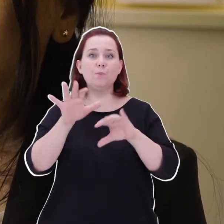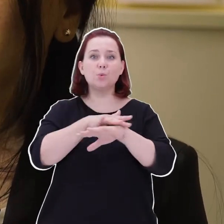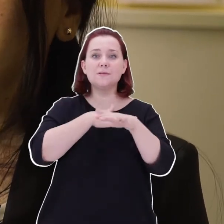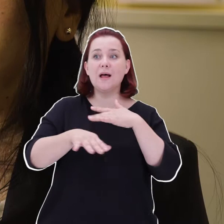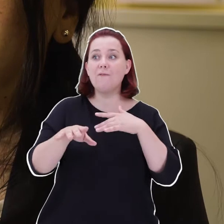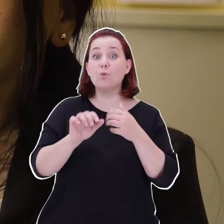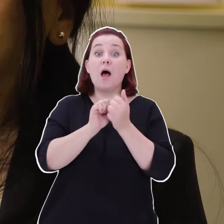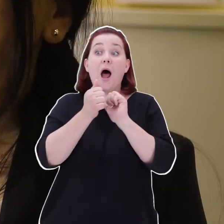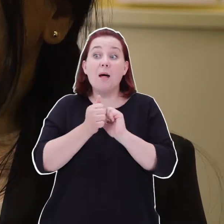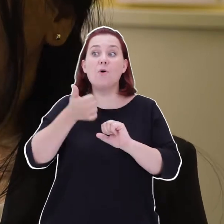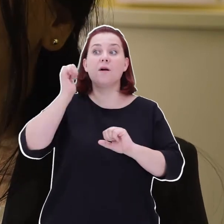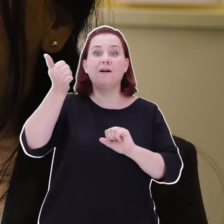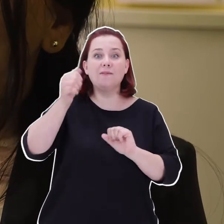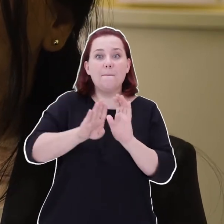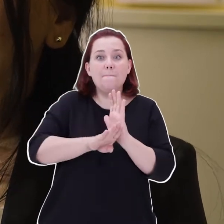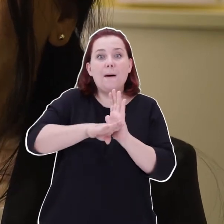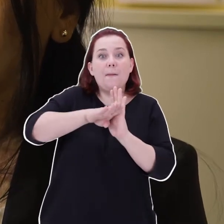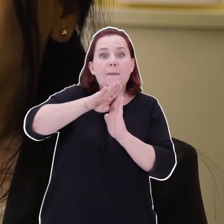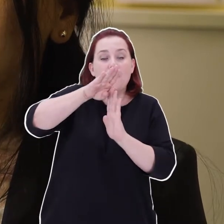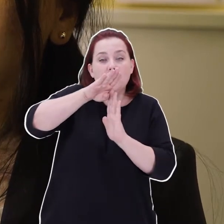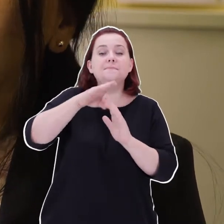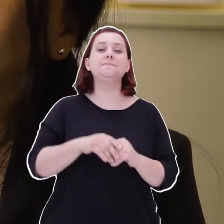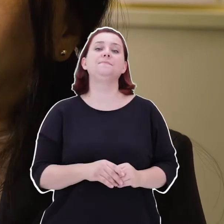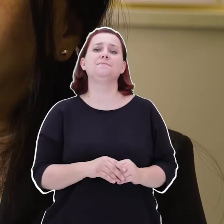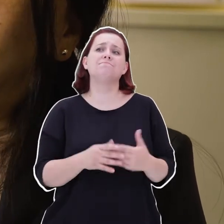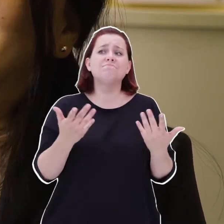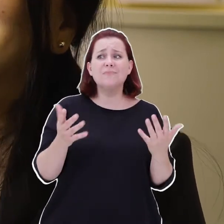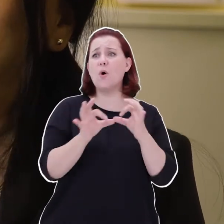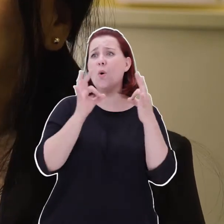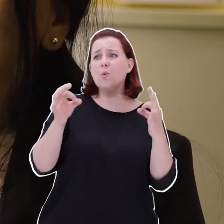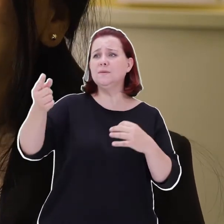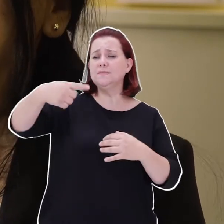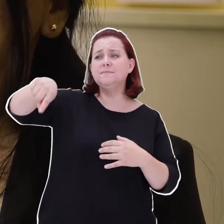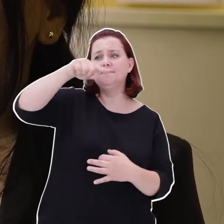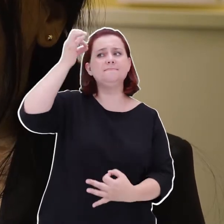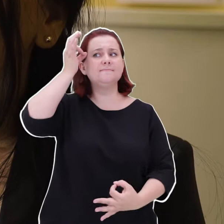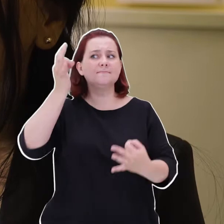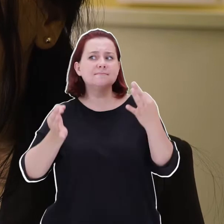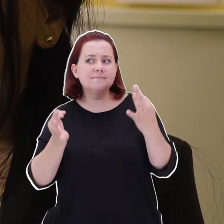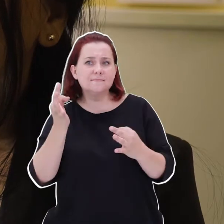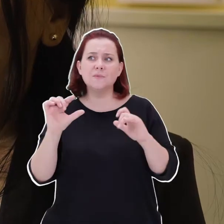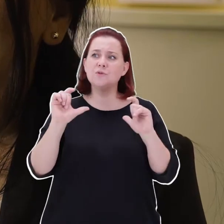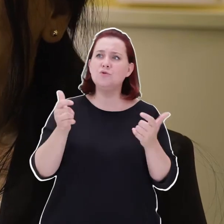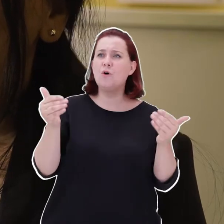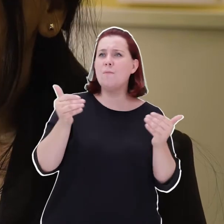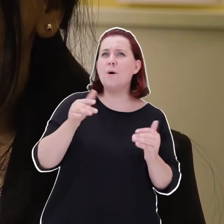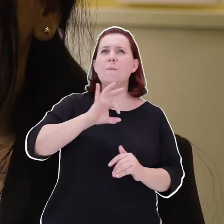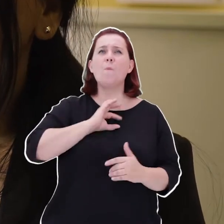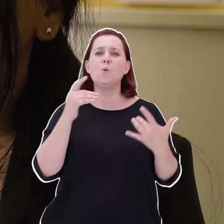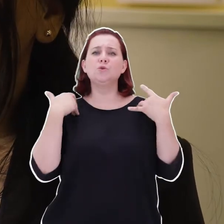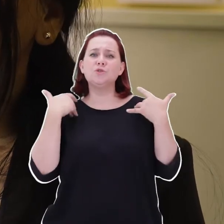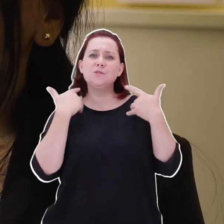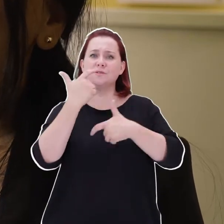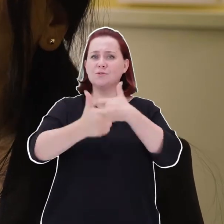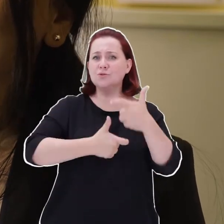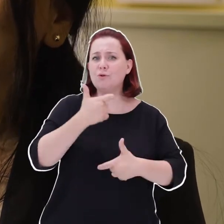zawodu, podwyższeniem swoich kwalifikacji, czy generalnie zastanawiacie się, co można